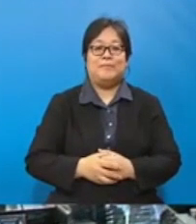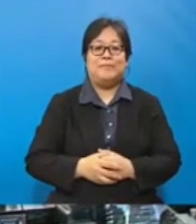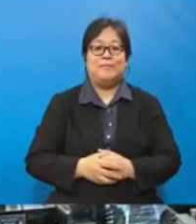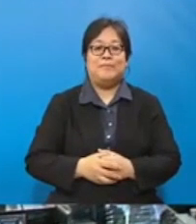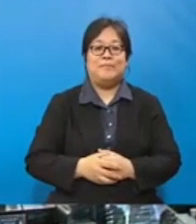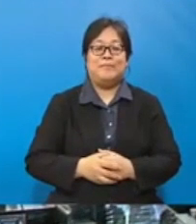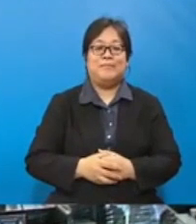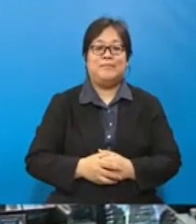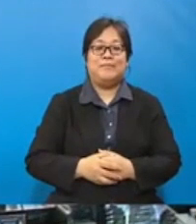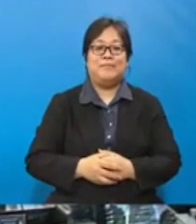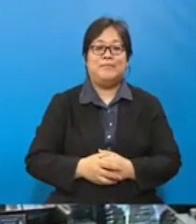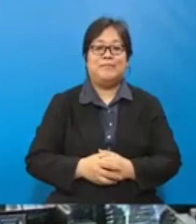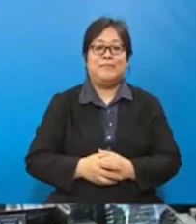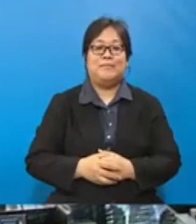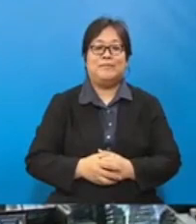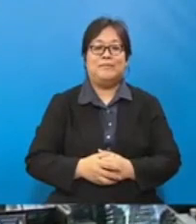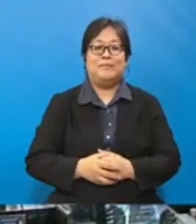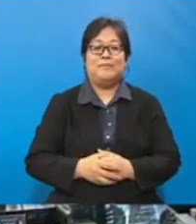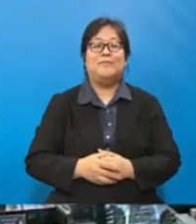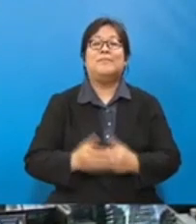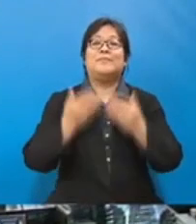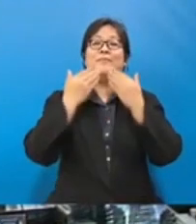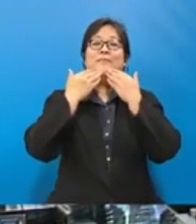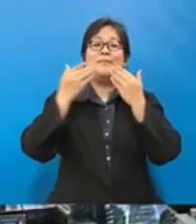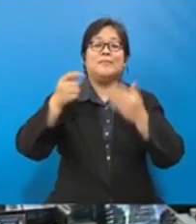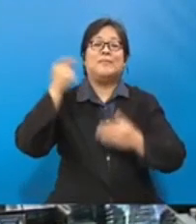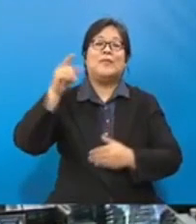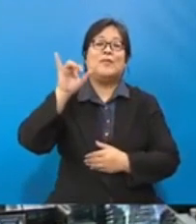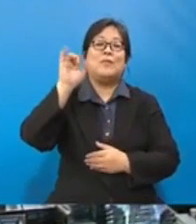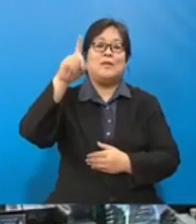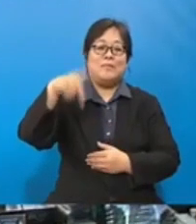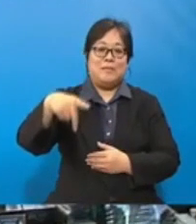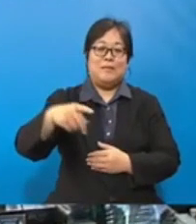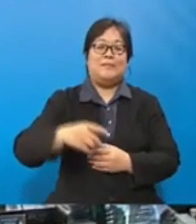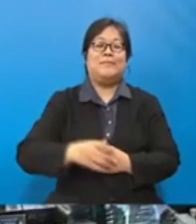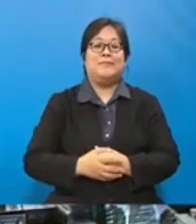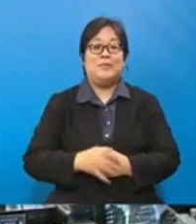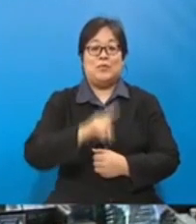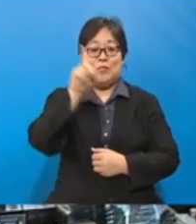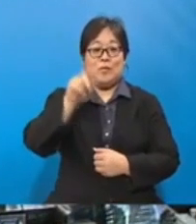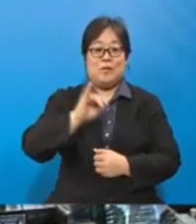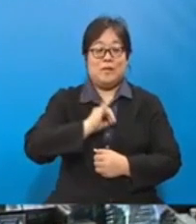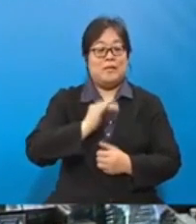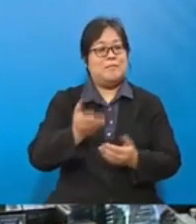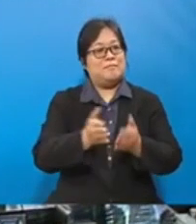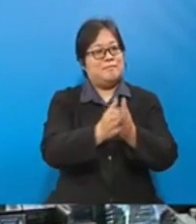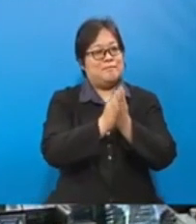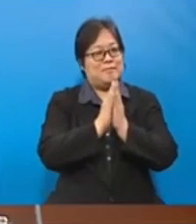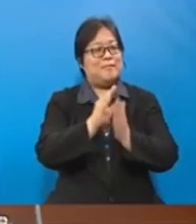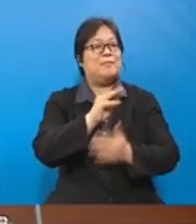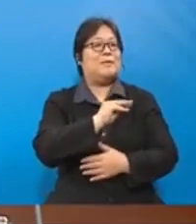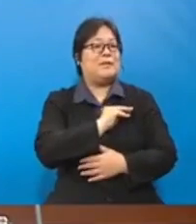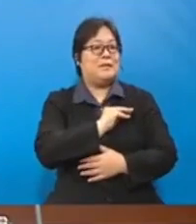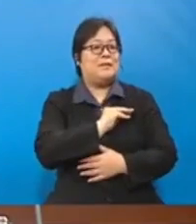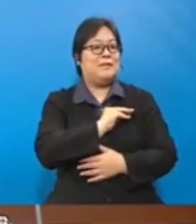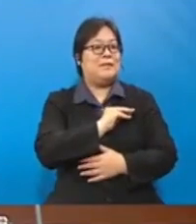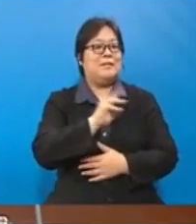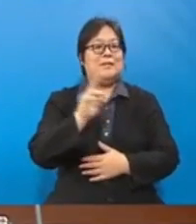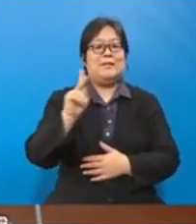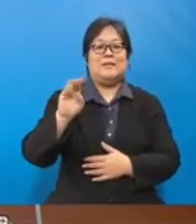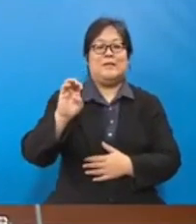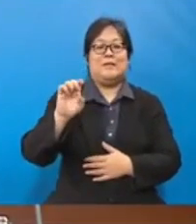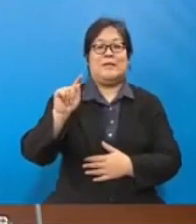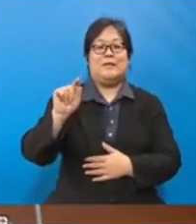I heart you kasih two seorang Saya minta menteri alam